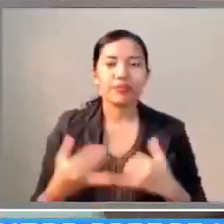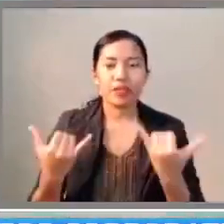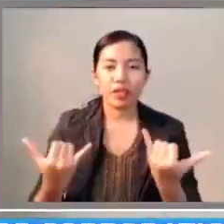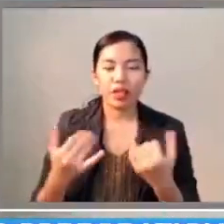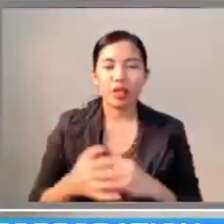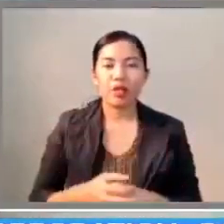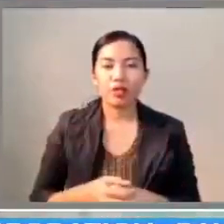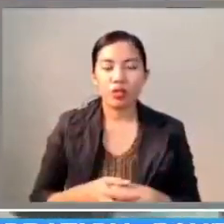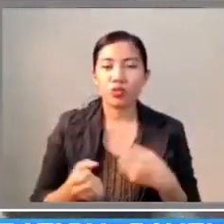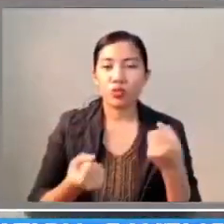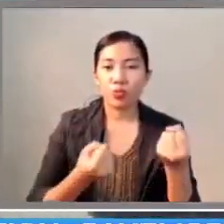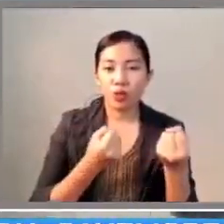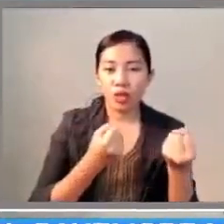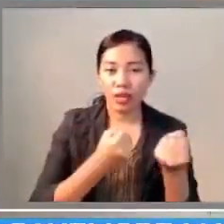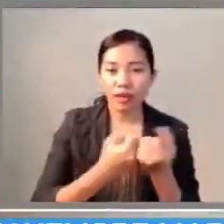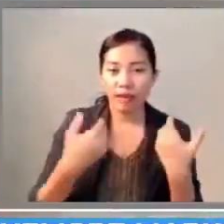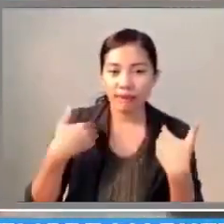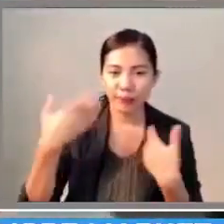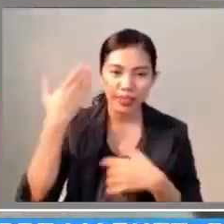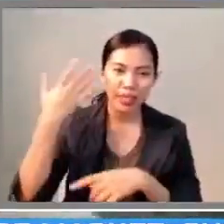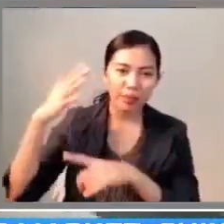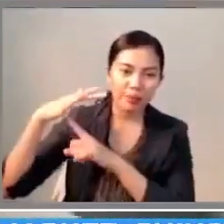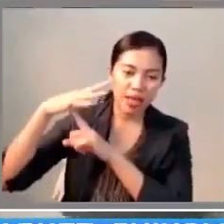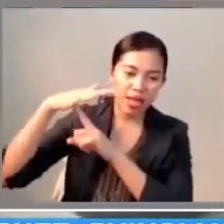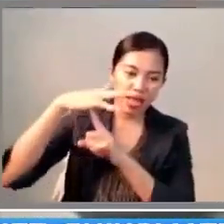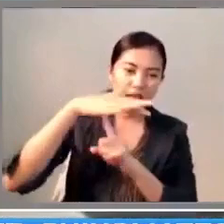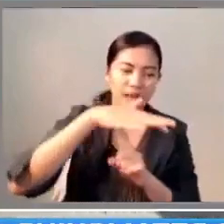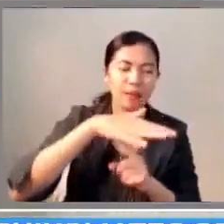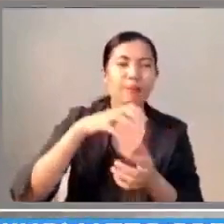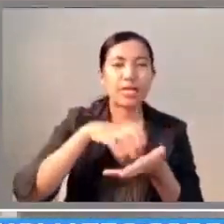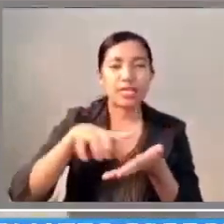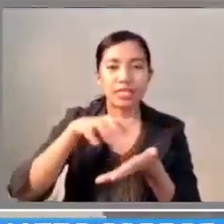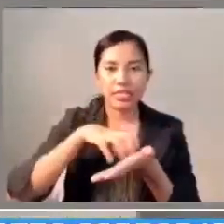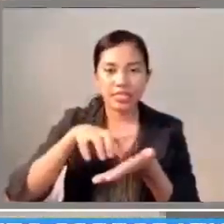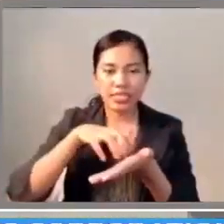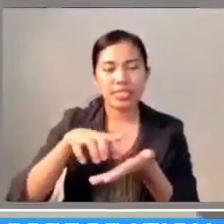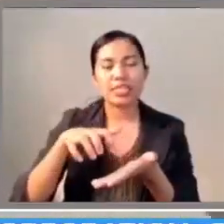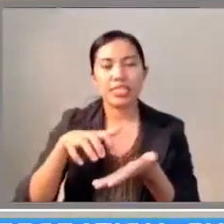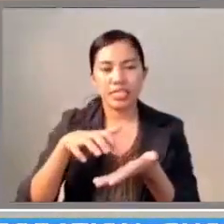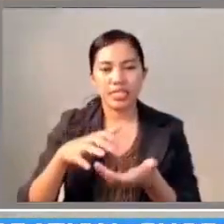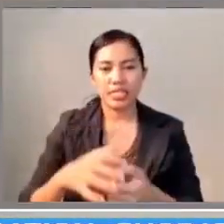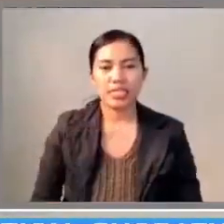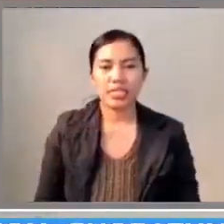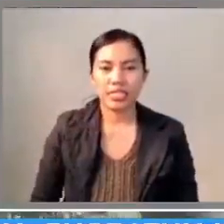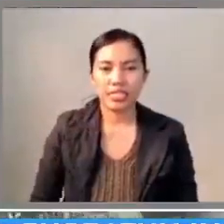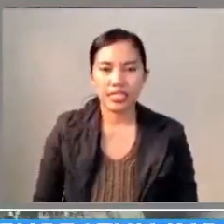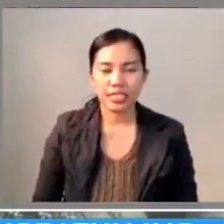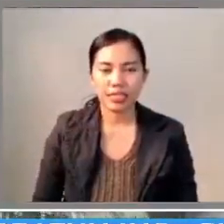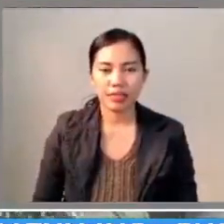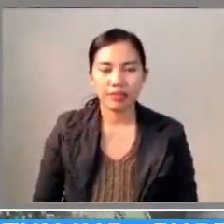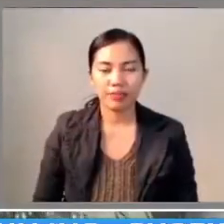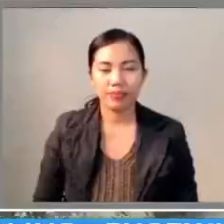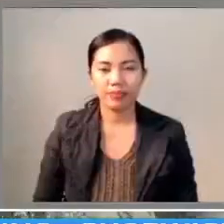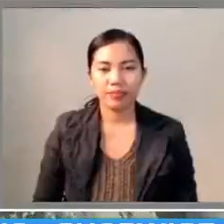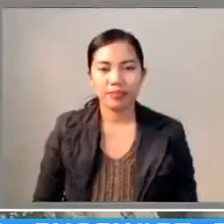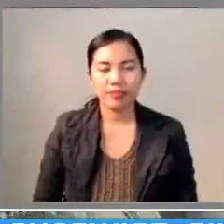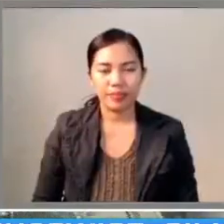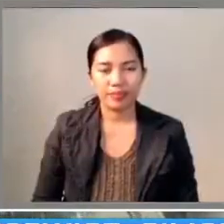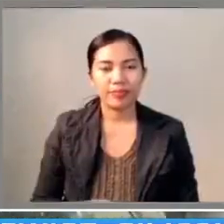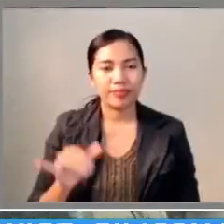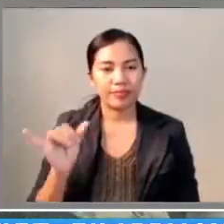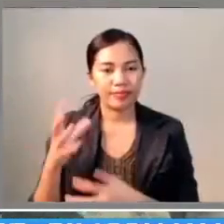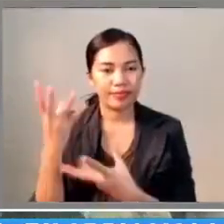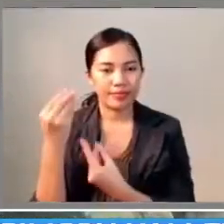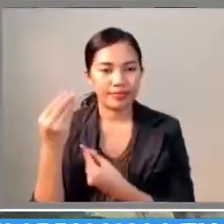at aircraft ng mga Amerikano bilang bahagi ng coastal defense. At yan ang latest mula rito sa Rizal, Palawan. Balik sa inyo,